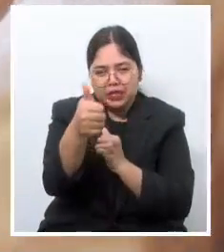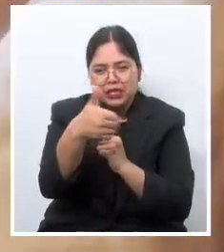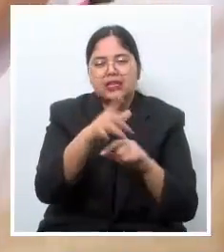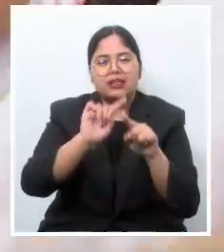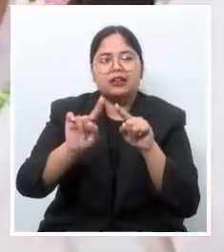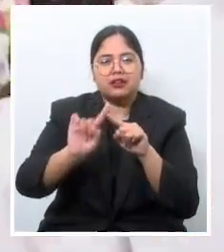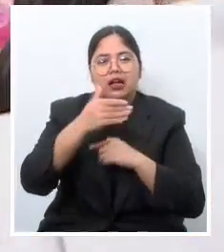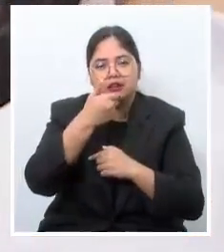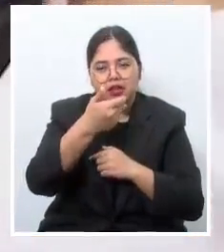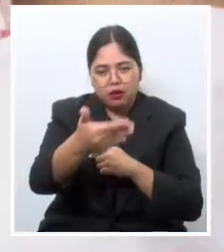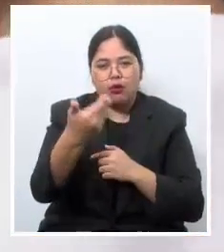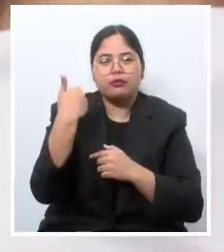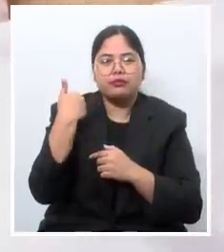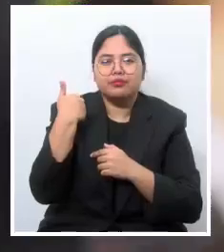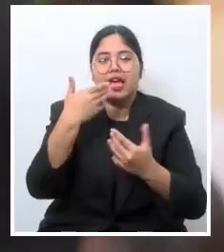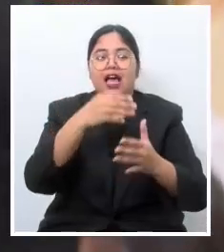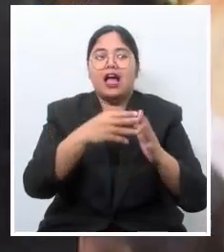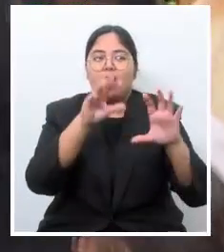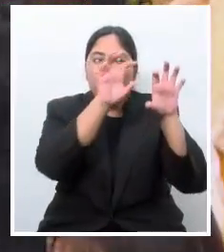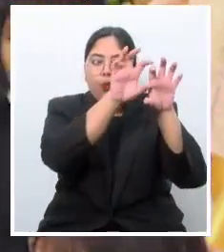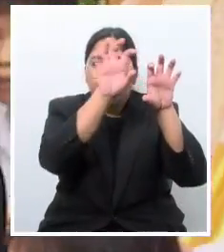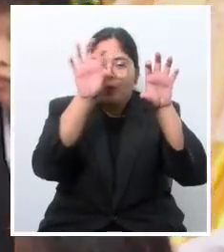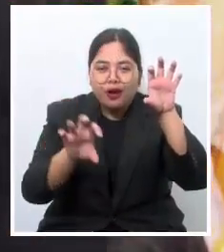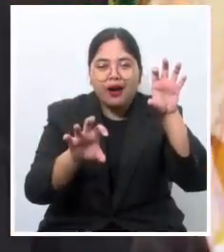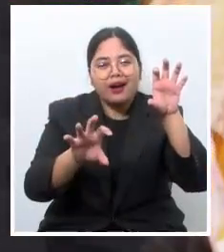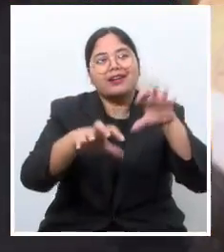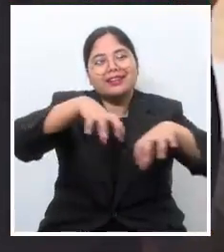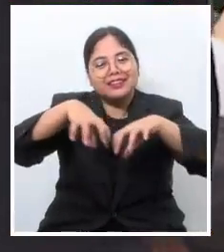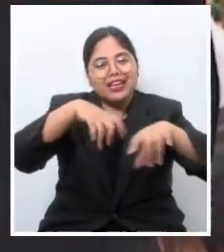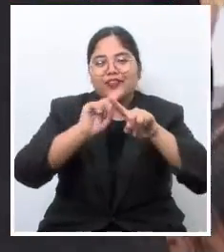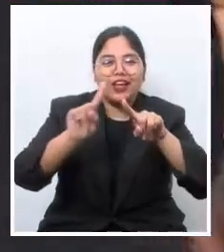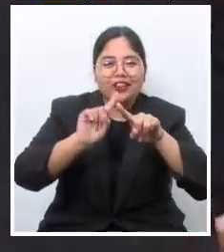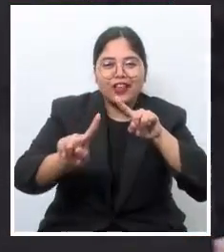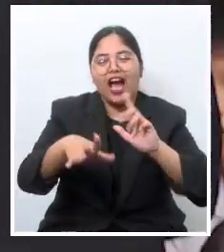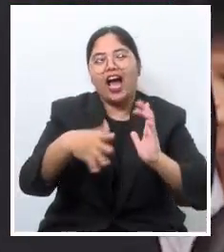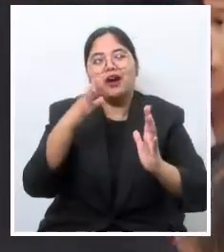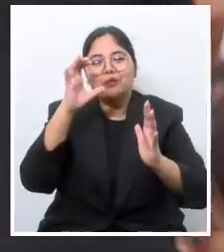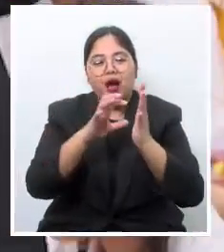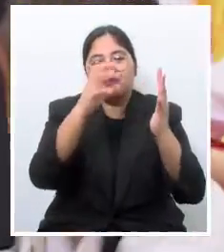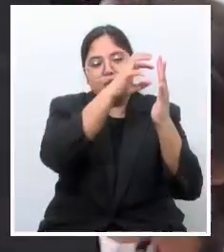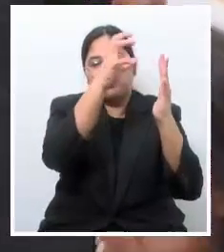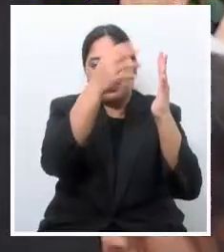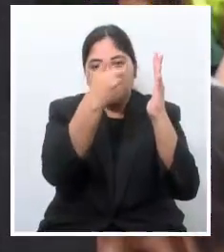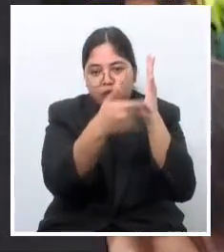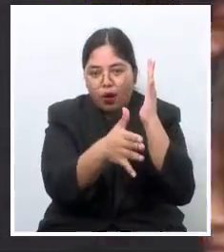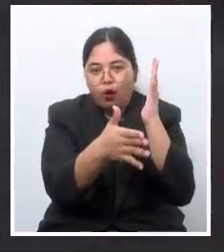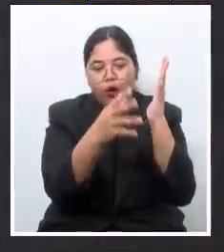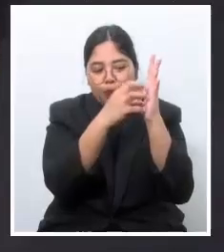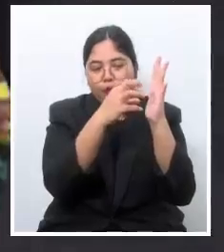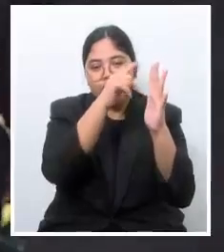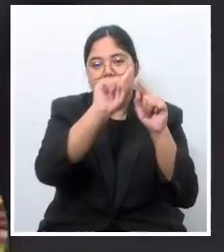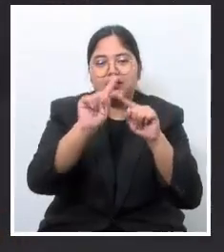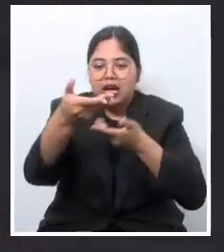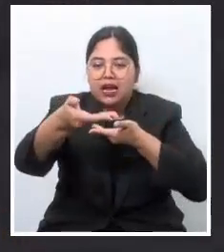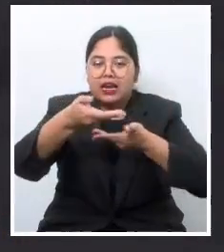ยืนมีการจัดนิทรรศการของโรงเรียนไทยรัฐวิทยาภาคกลางและภาคตะวันออกเพื่อเป็นการแลกเปลี่ยนร่วมเรียน